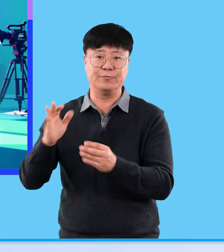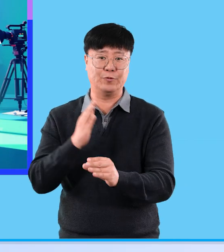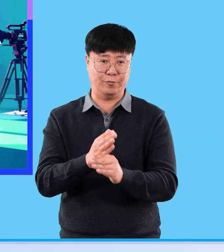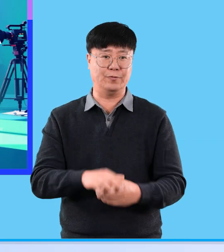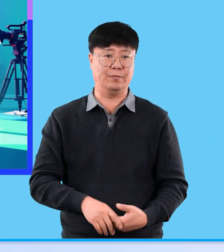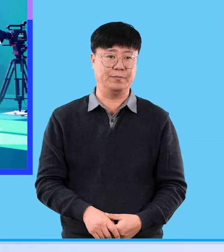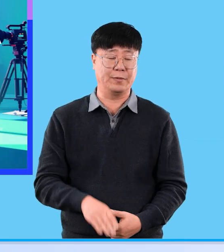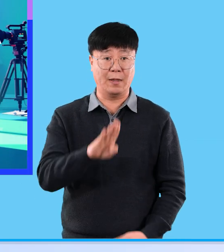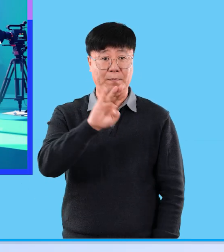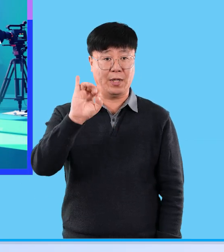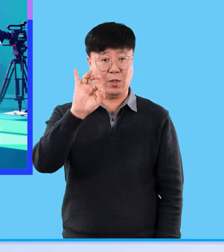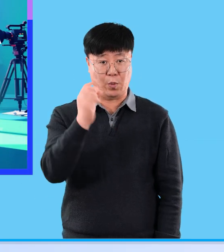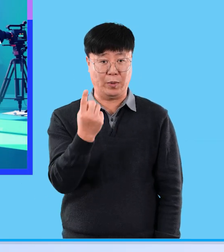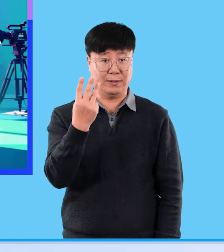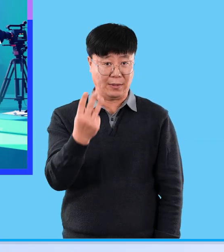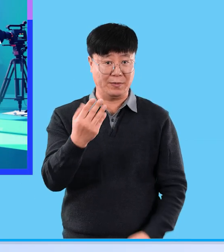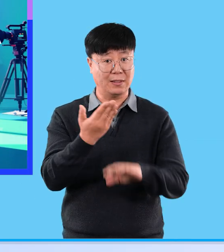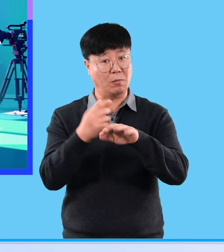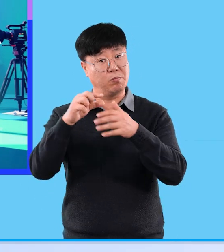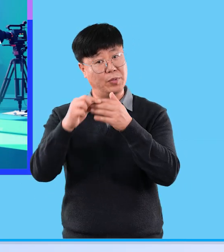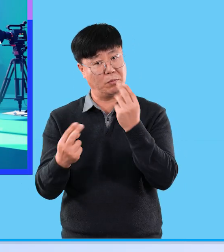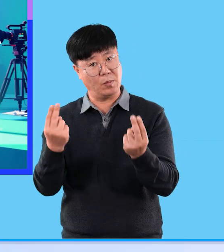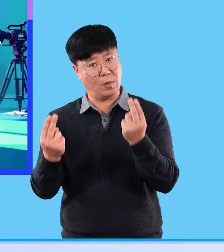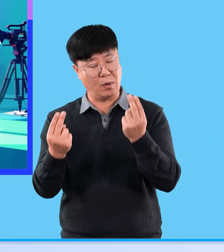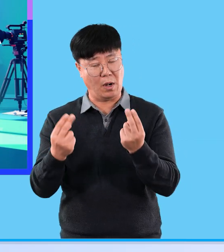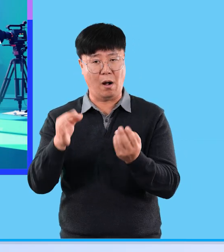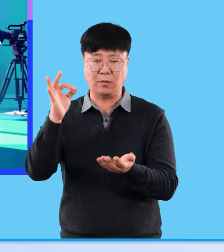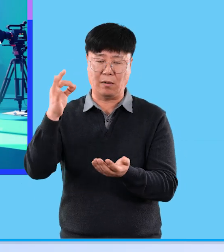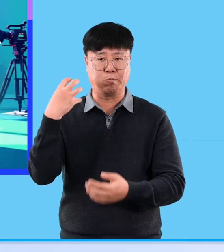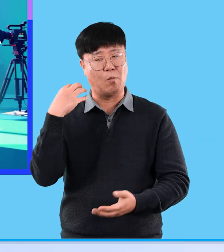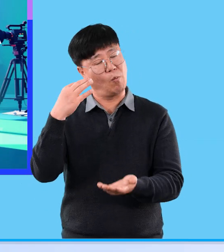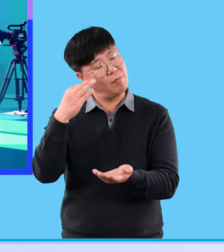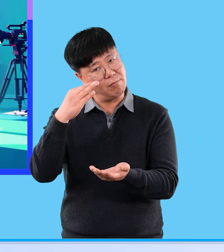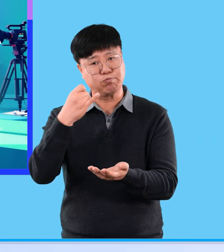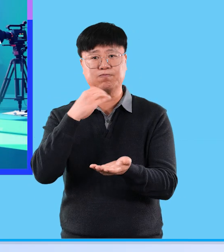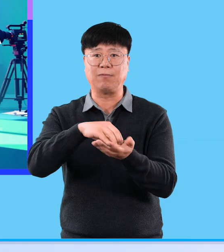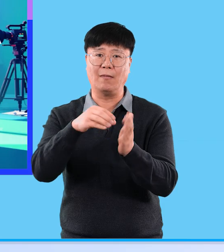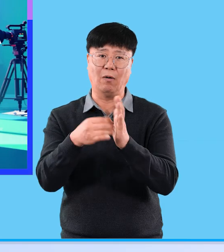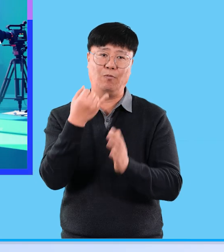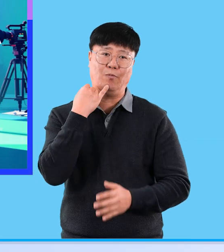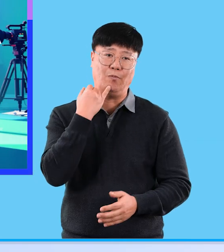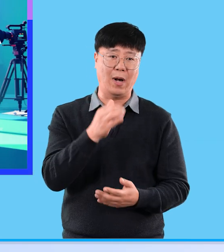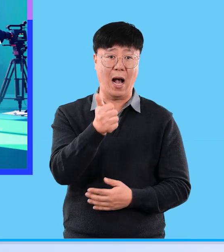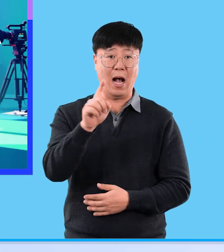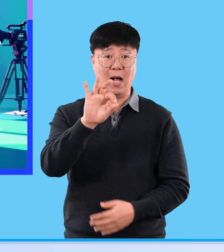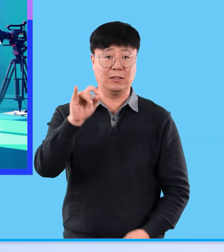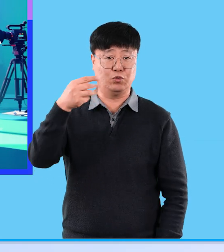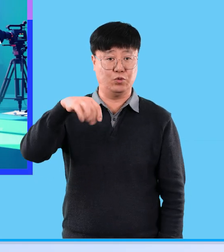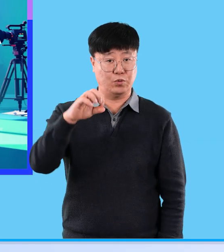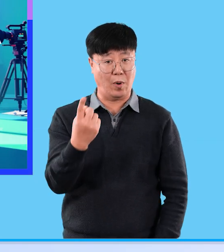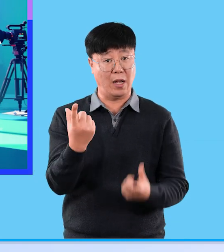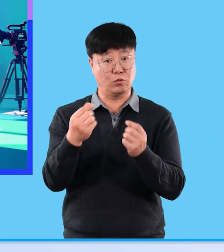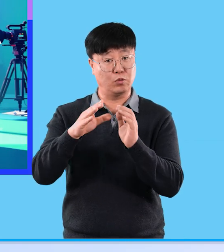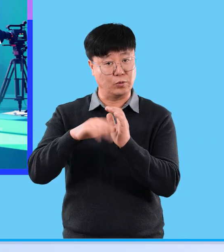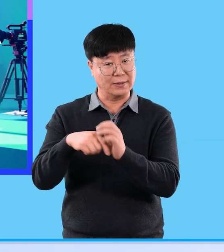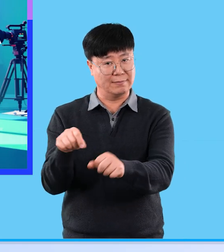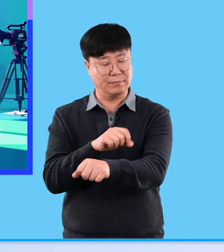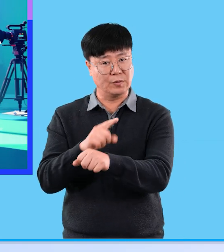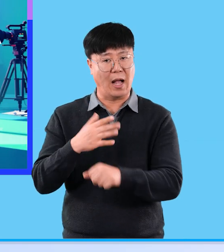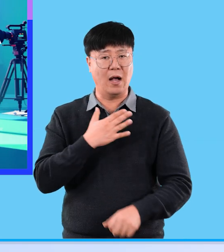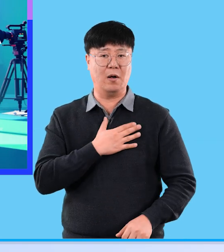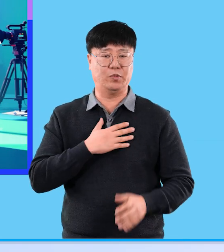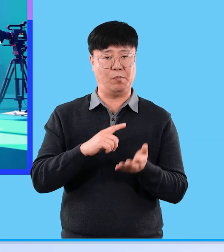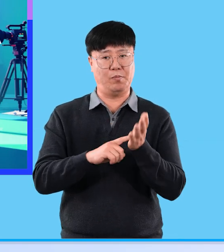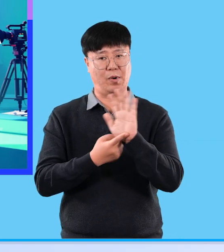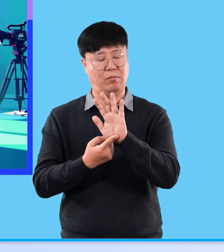되고요. 비오3나 다른 프로그램에 비해서도 가성비가 상당히 좋습니다. 하이로 같은 경우에서는